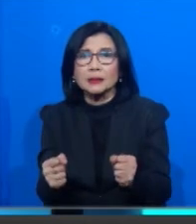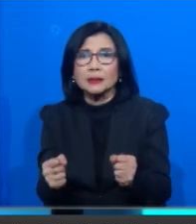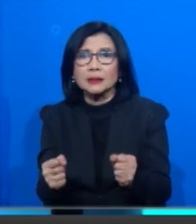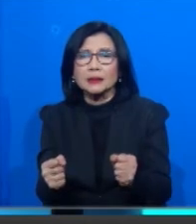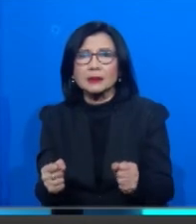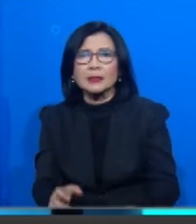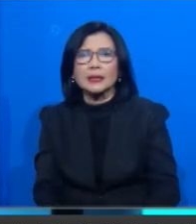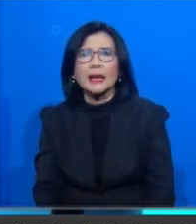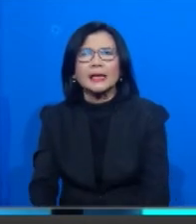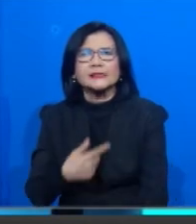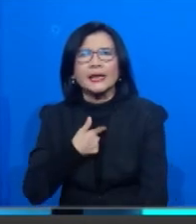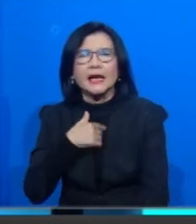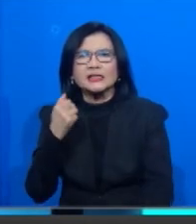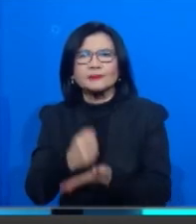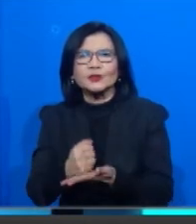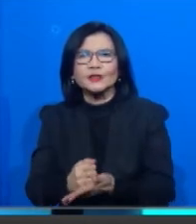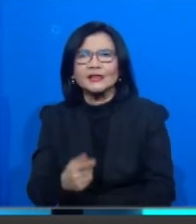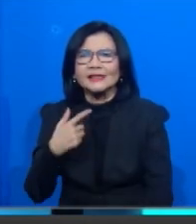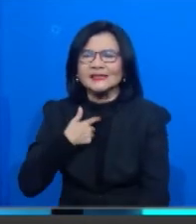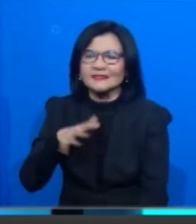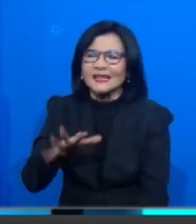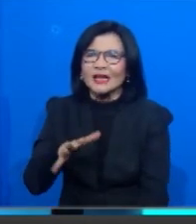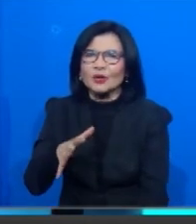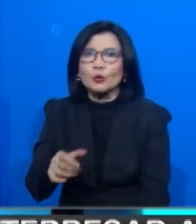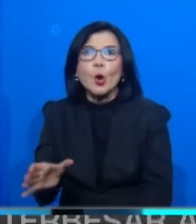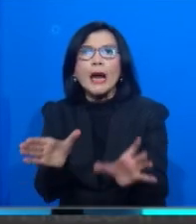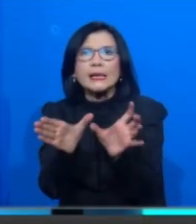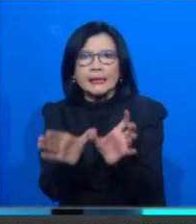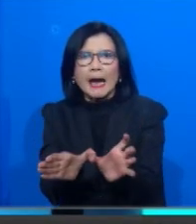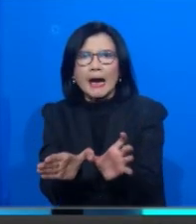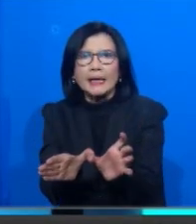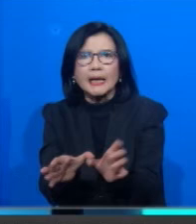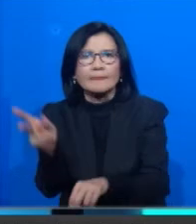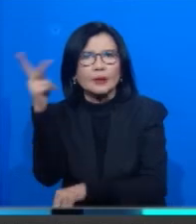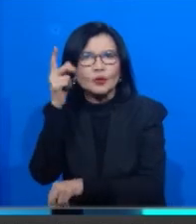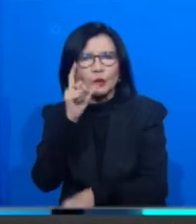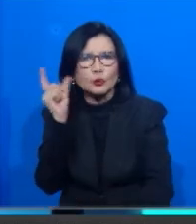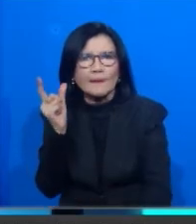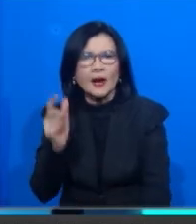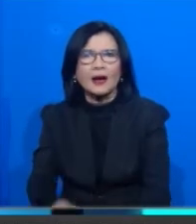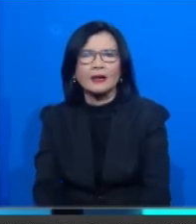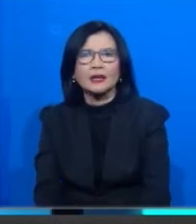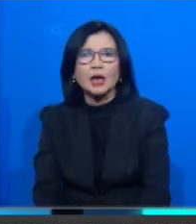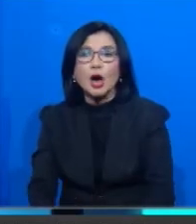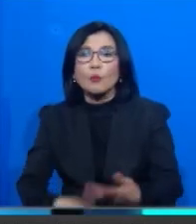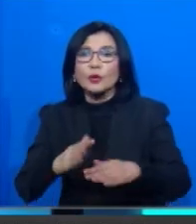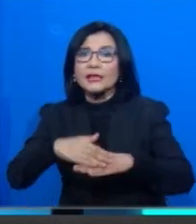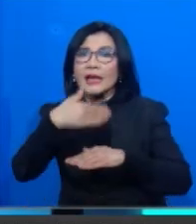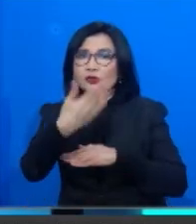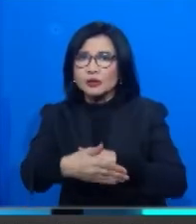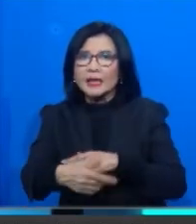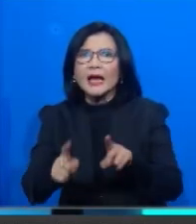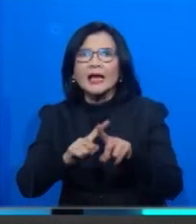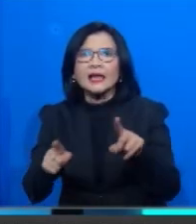tersedia, saya sebenarnya agak sedikit ragu bahwa IKN itu akan menjadi prioritas, mungkin dilanjutkan. Tapi langkah yang dilakukan itu